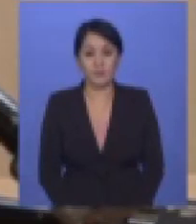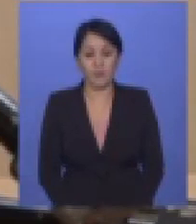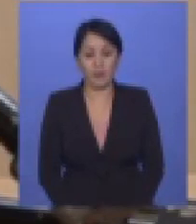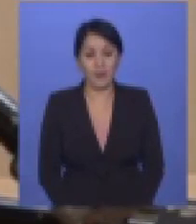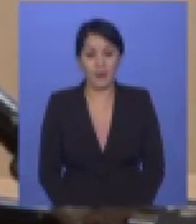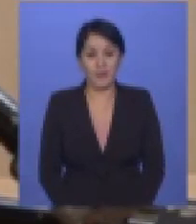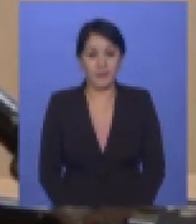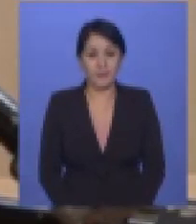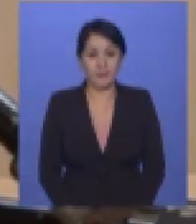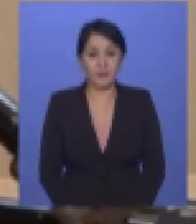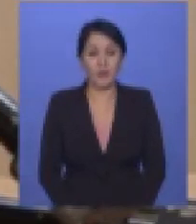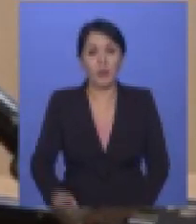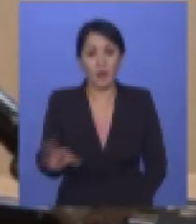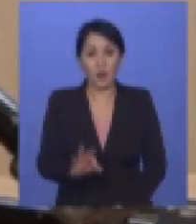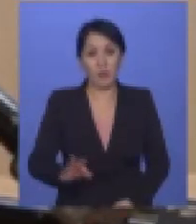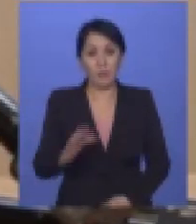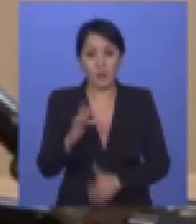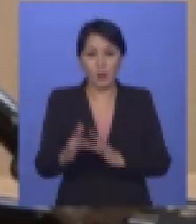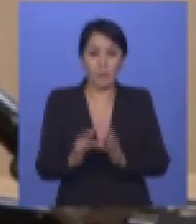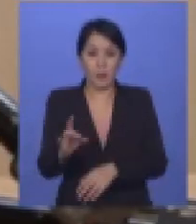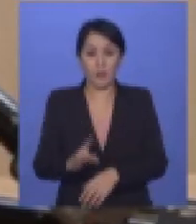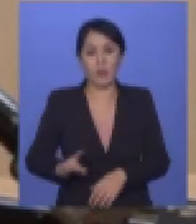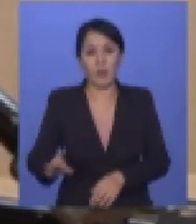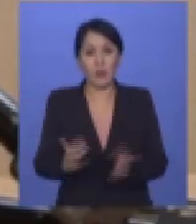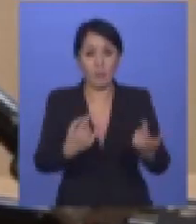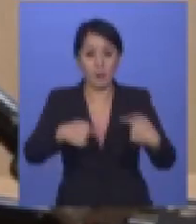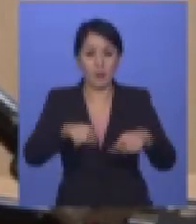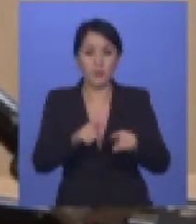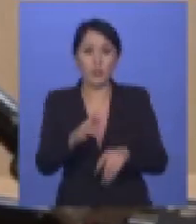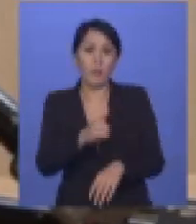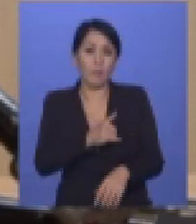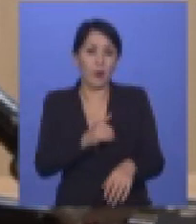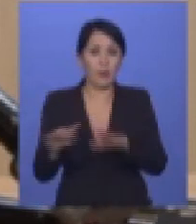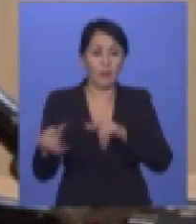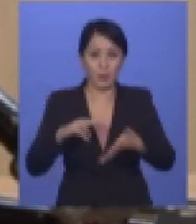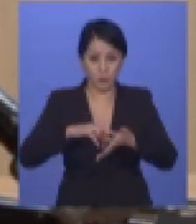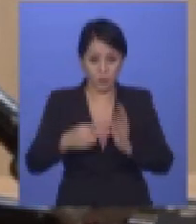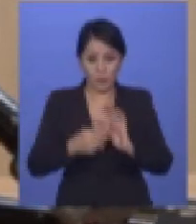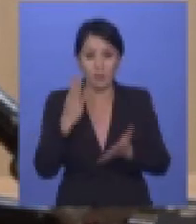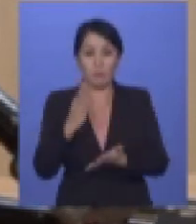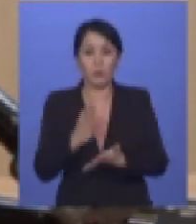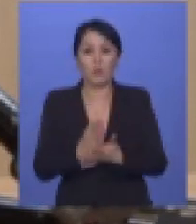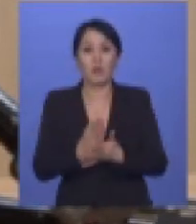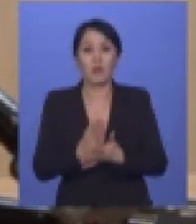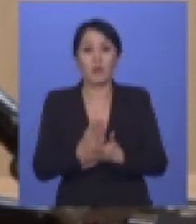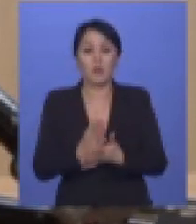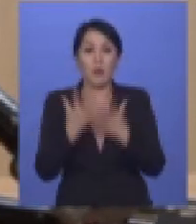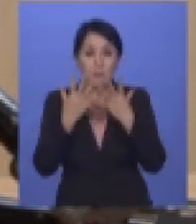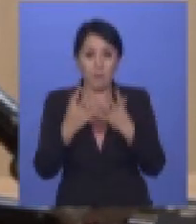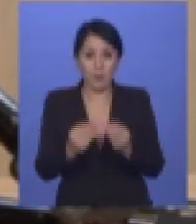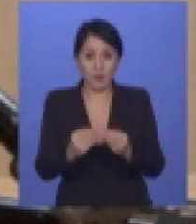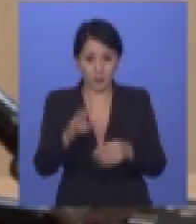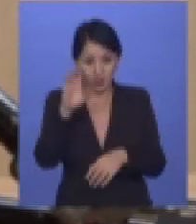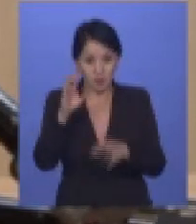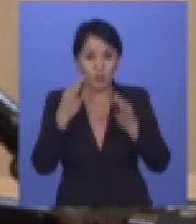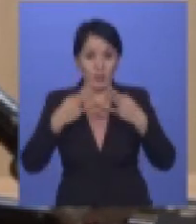Разработан план мероприятий. Облыс орталығы мен аудандарда ұйымдастырылатын мәдени шаралардың жоспары құрылды. Бұл күні ел егемендігінің